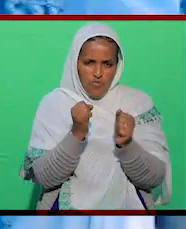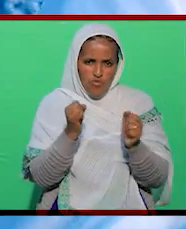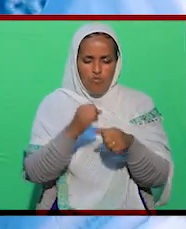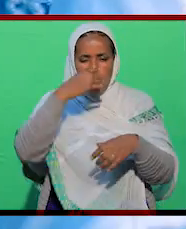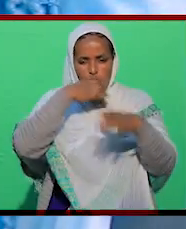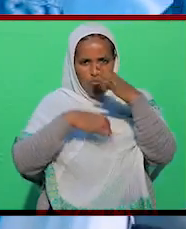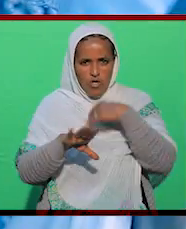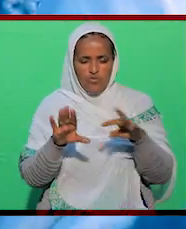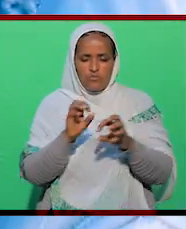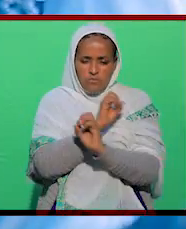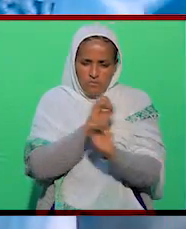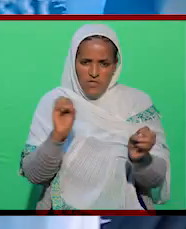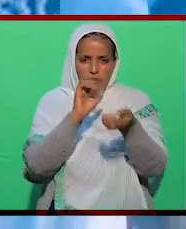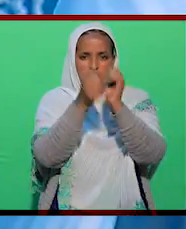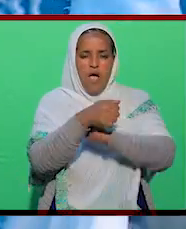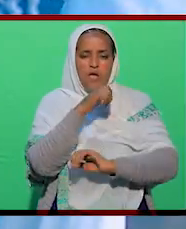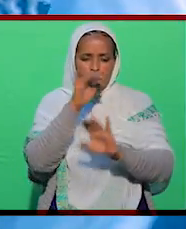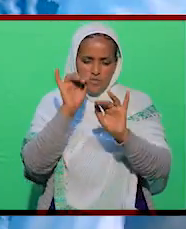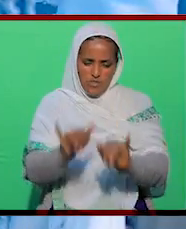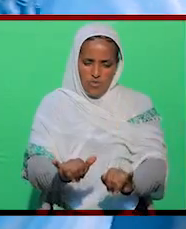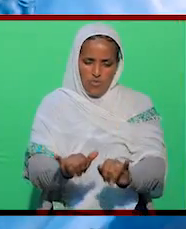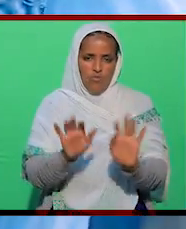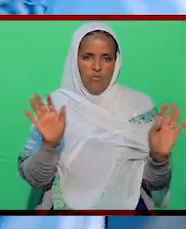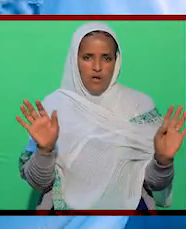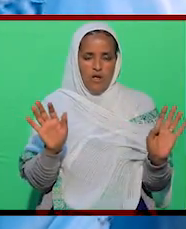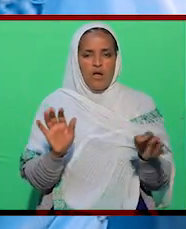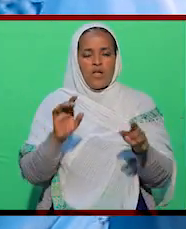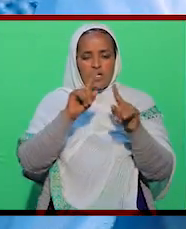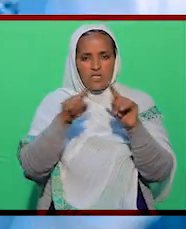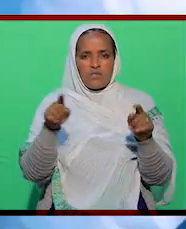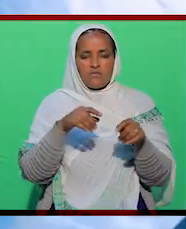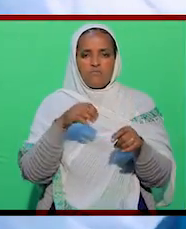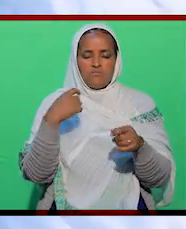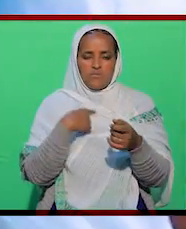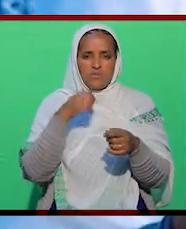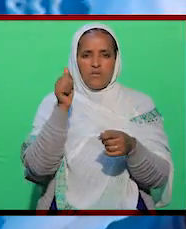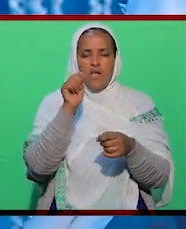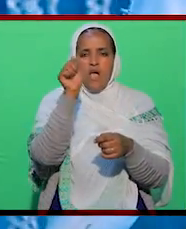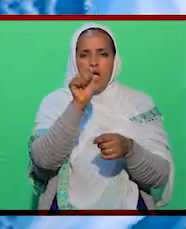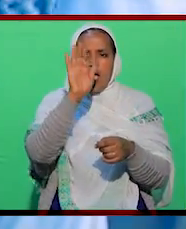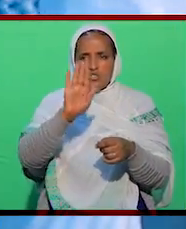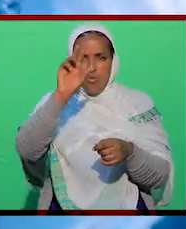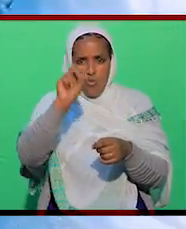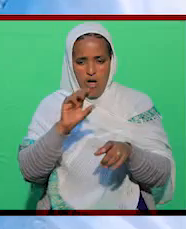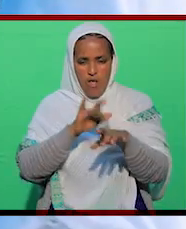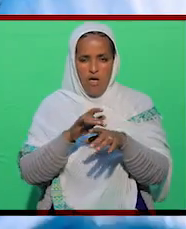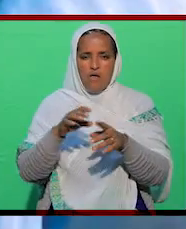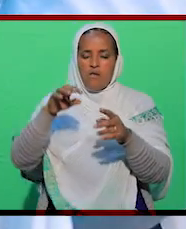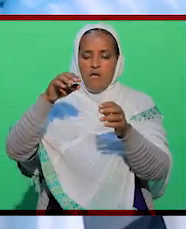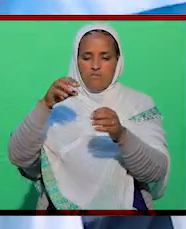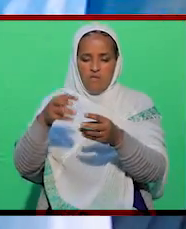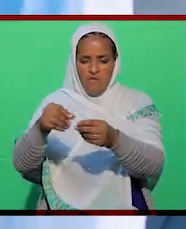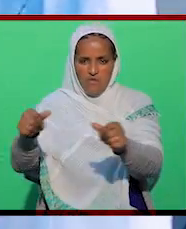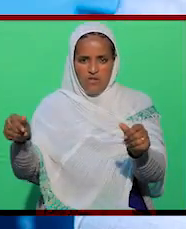አለት በብርዱም በሙቀቱም ምንም አይለውጠውም ያው ነው ግን አቧራ ከሆን በአሸዋ ላይ ከሆን